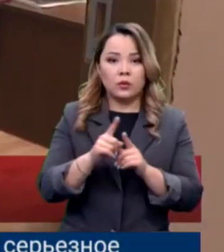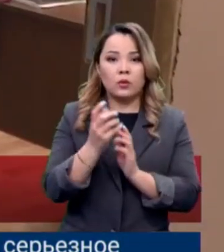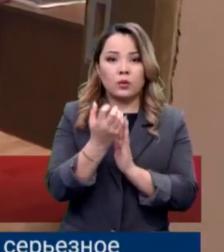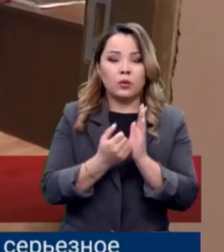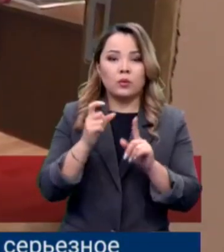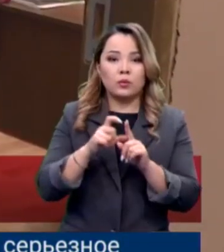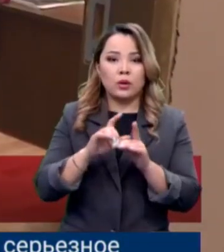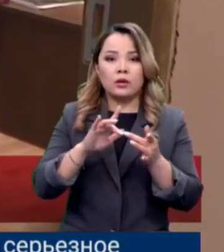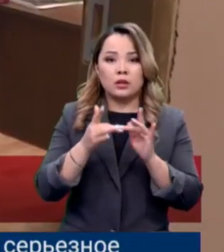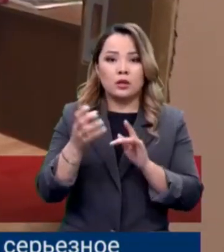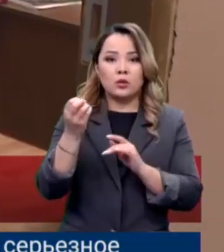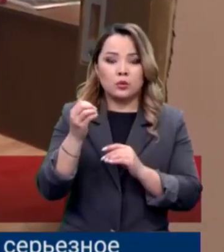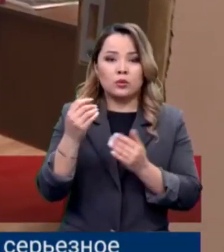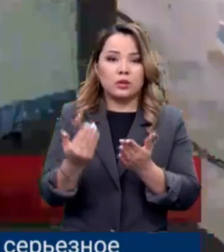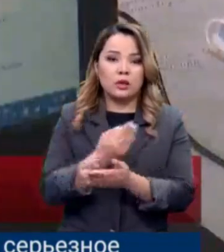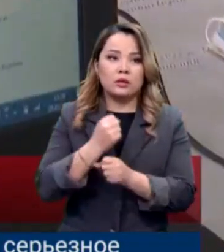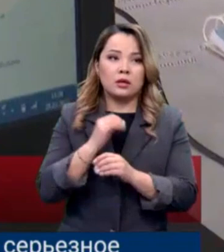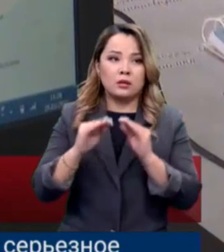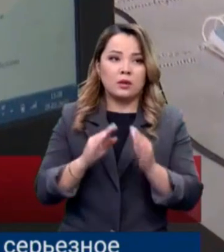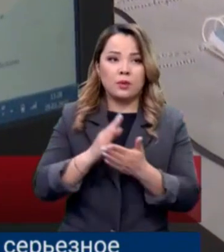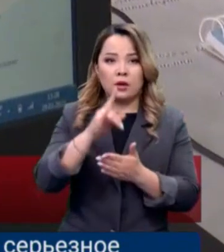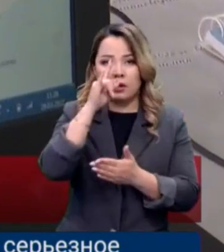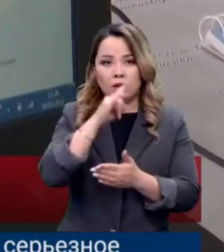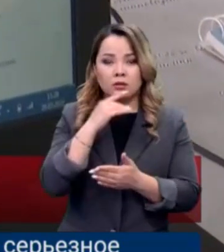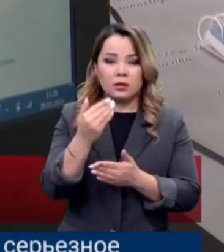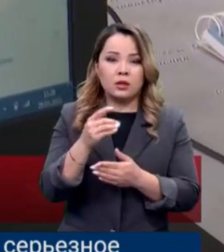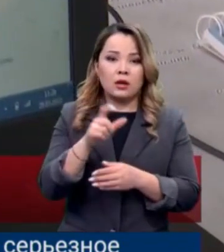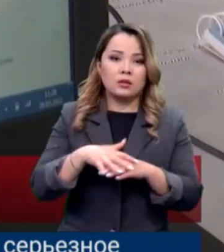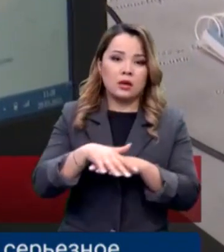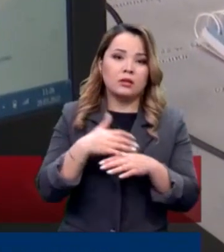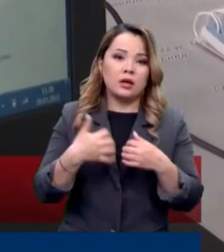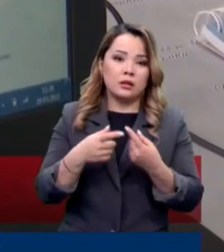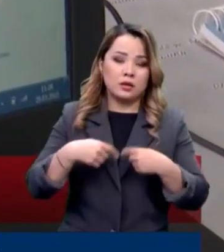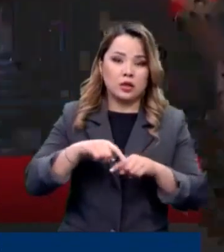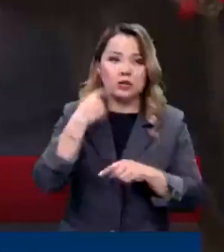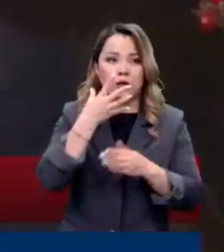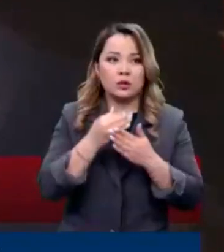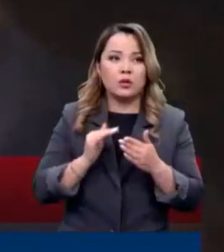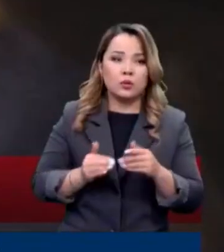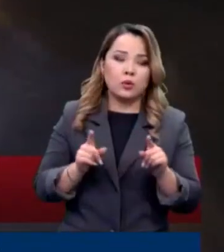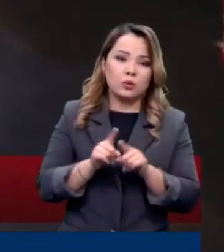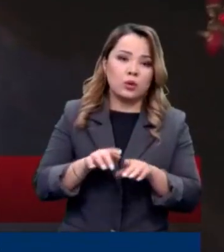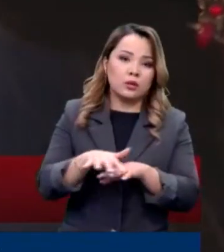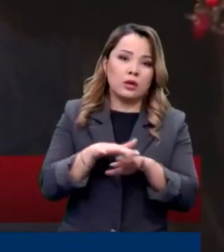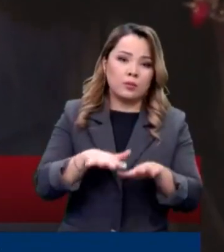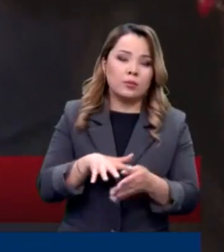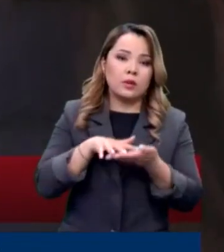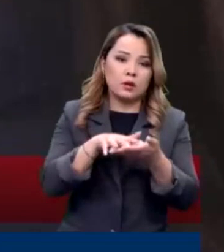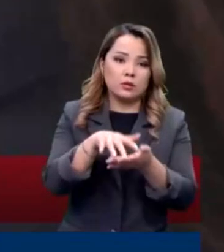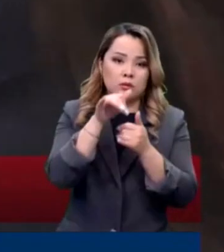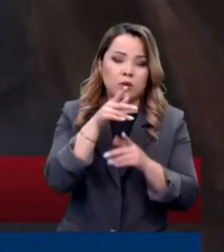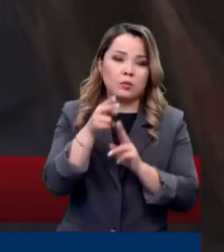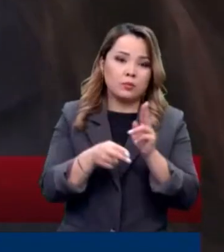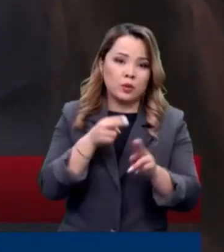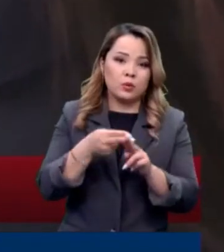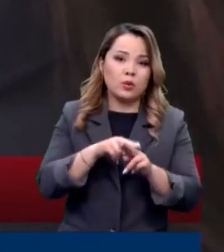өкілдерінің сөзінше сайт әлі де жаңаруда. Осыған байланысты қазақстандықтардың арасында жеке тұлғаның өтінім мәртебесін біле алмай отырғандардың